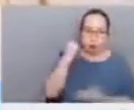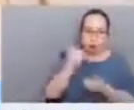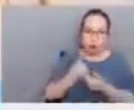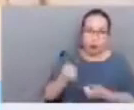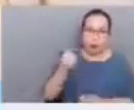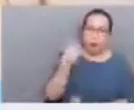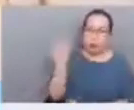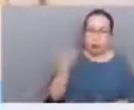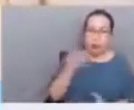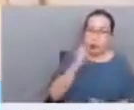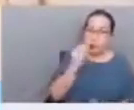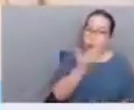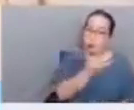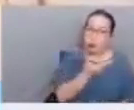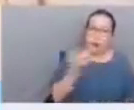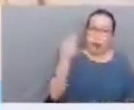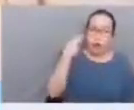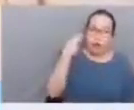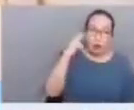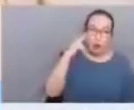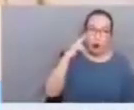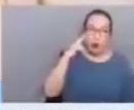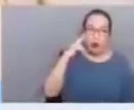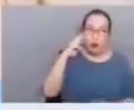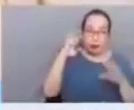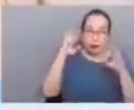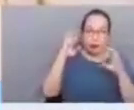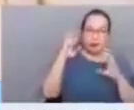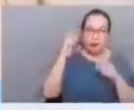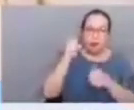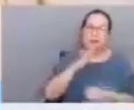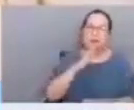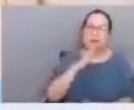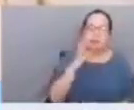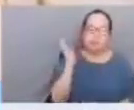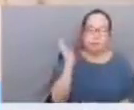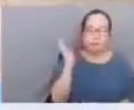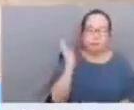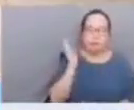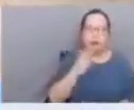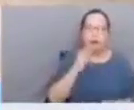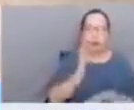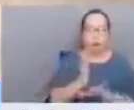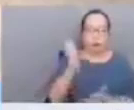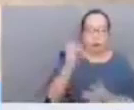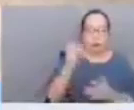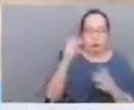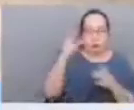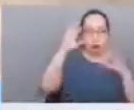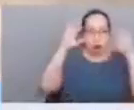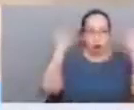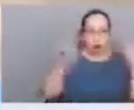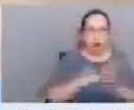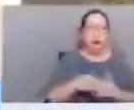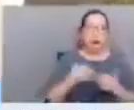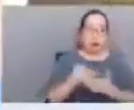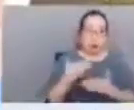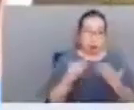Alam mo, Rocky, na naisip namin sa GSIS, no, na yung interest kasi ng mga ibang loans umabot